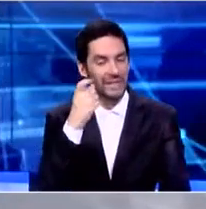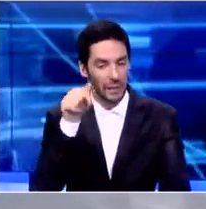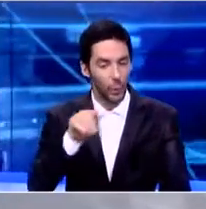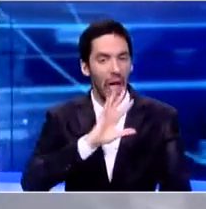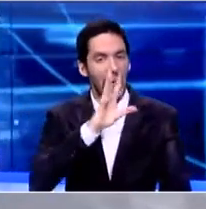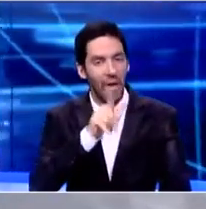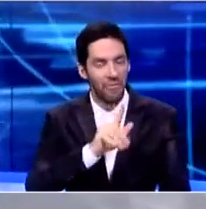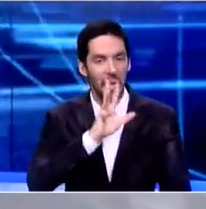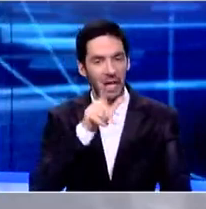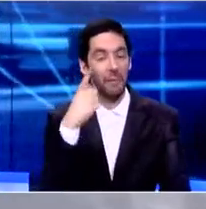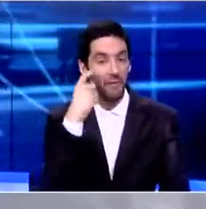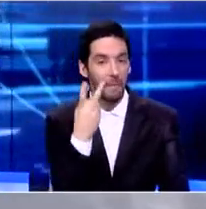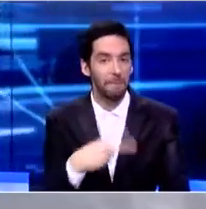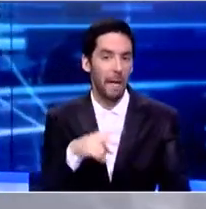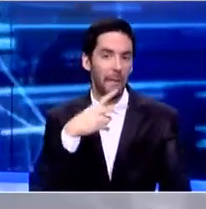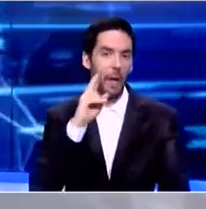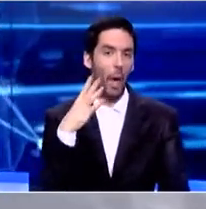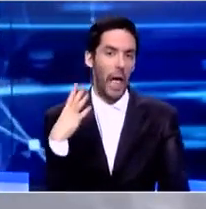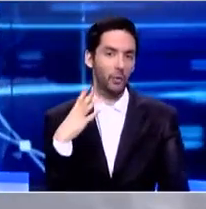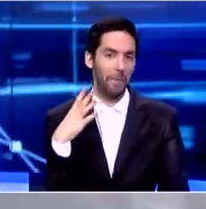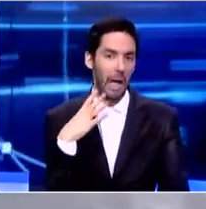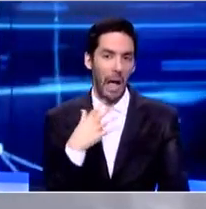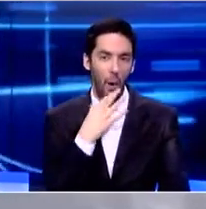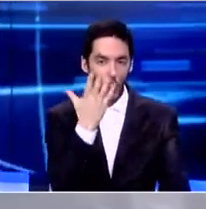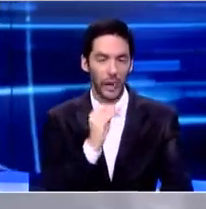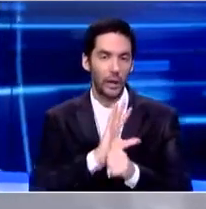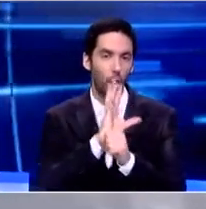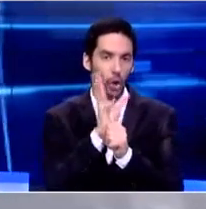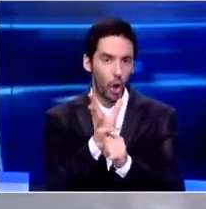τάση και ως εκ τούτου δικαιολογείται και η ανησυχία μας αλλά